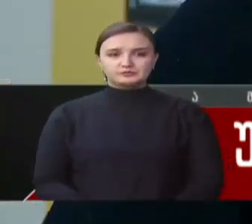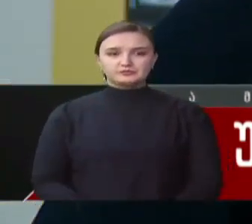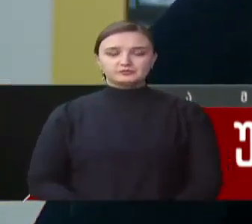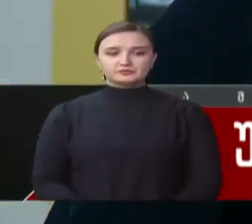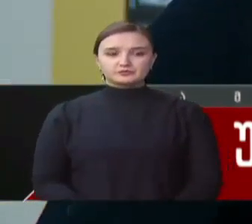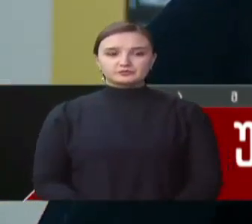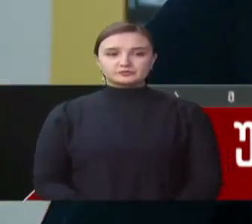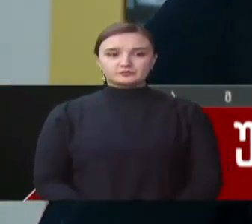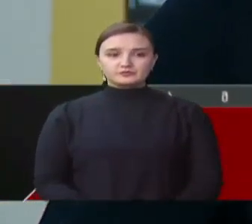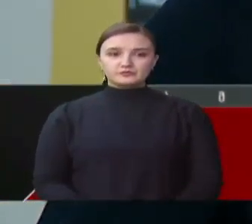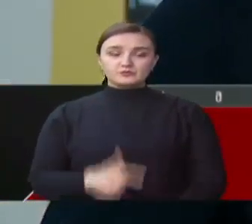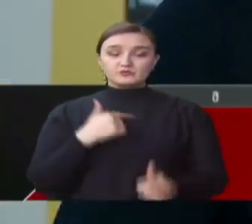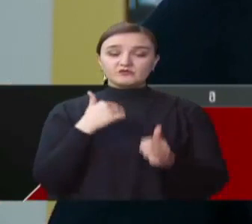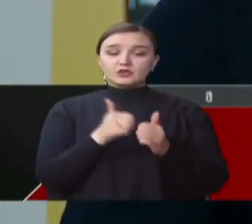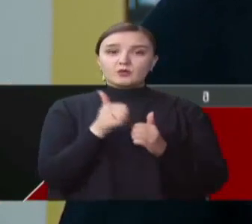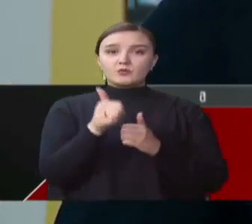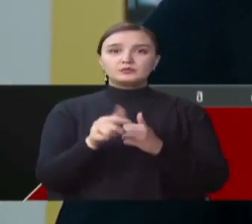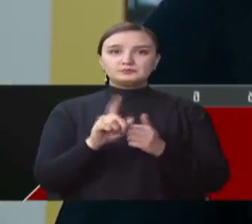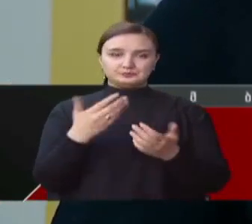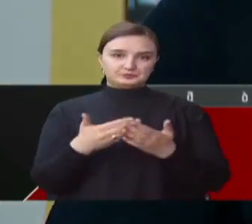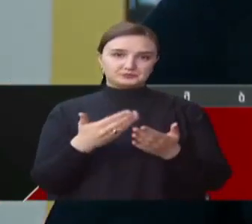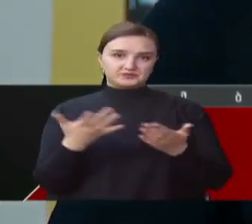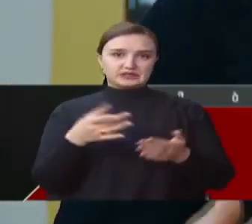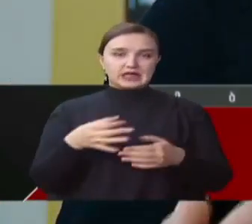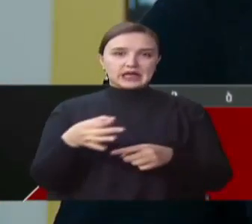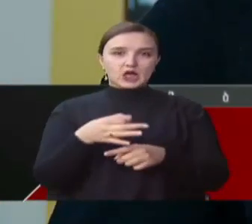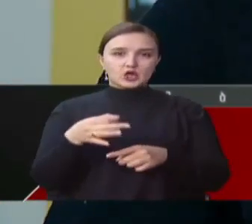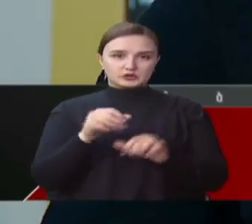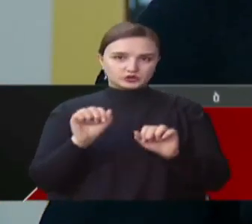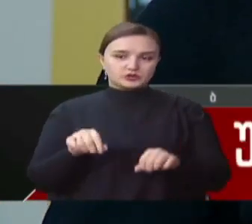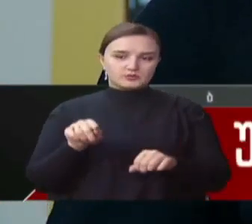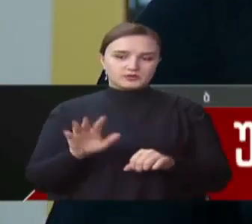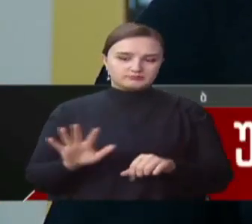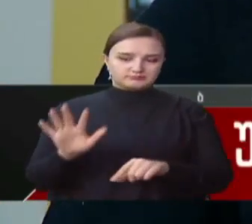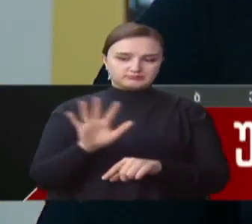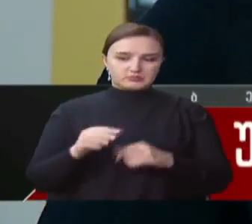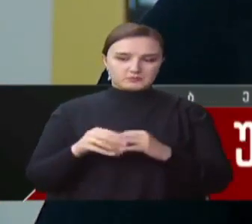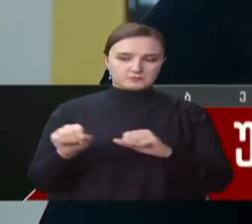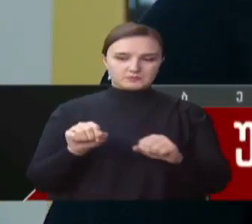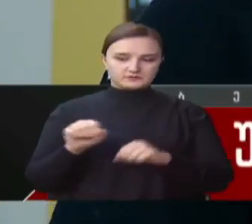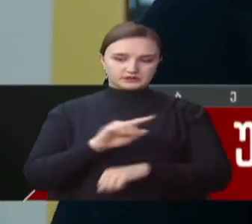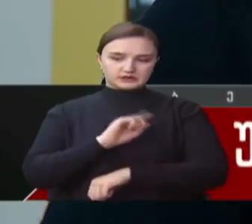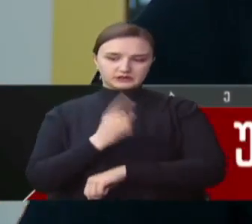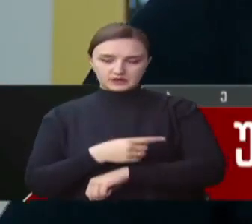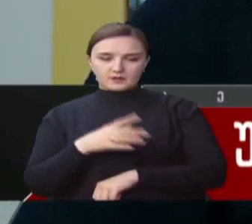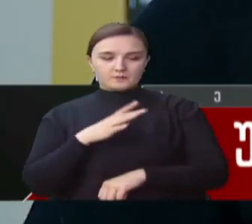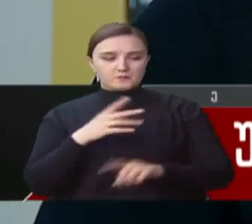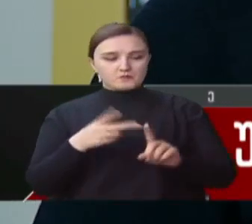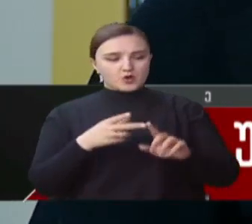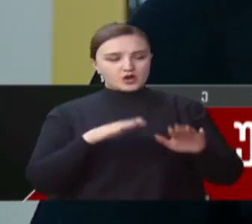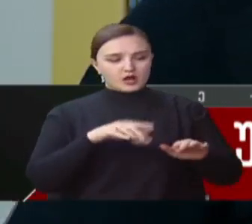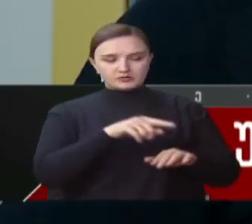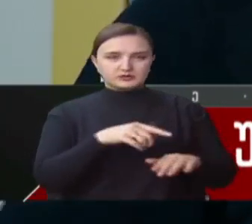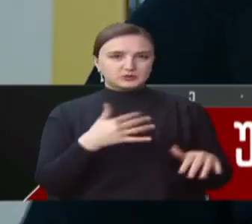مساحت رودسات ویتیت رو نمیلی قطع رژیونی اکتیوری اکشیل با میتیس فرست افکتی مقالی خوست میورد ادغیلا